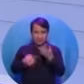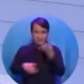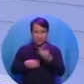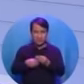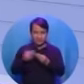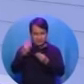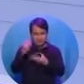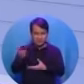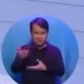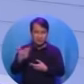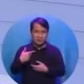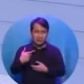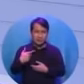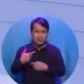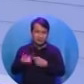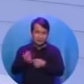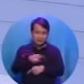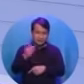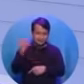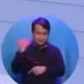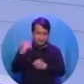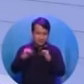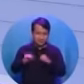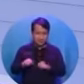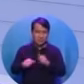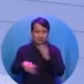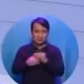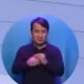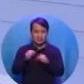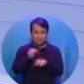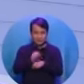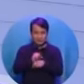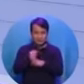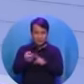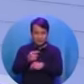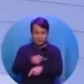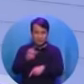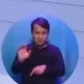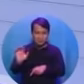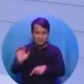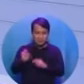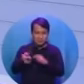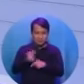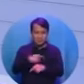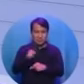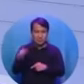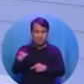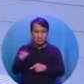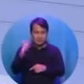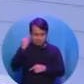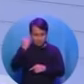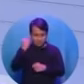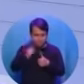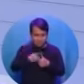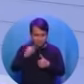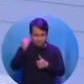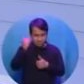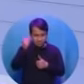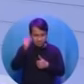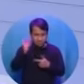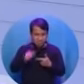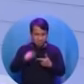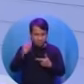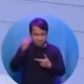Sige, lagi po kasing nanonood yung mga ka-work ko po. Sino? Sige. Shout out po kala Joanna